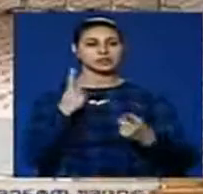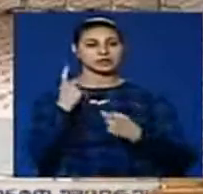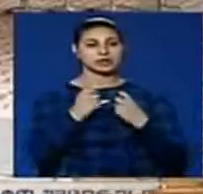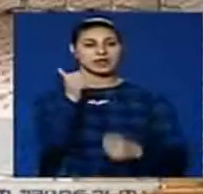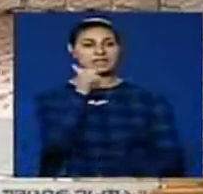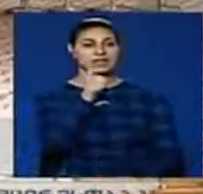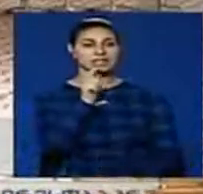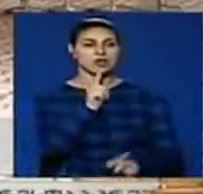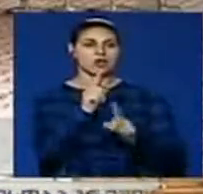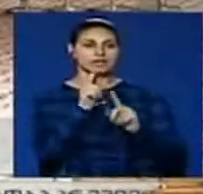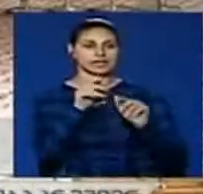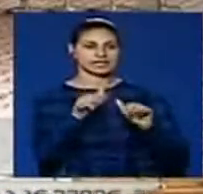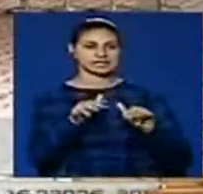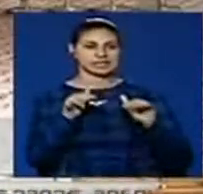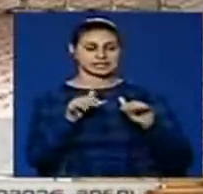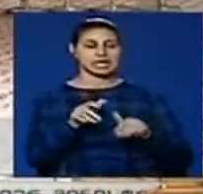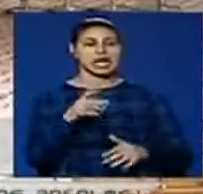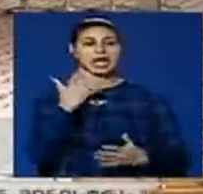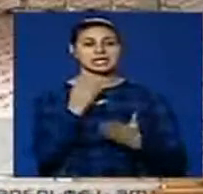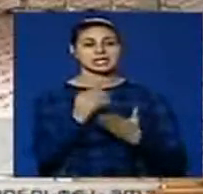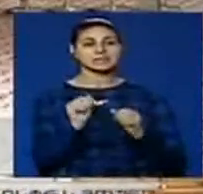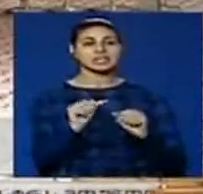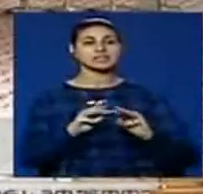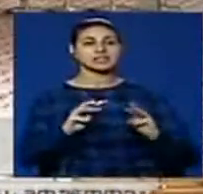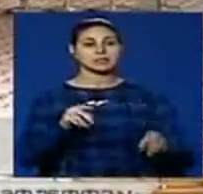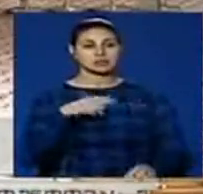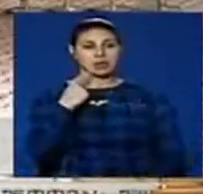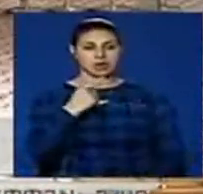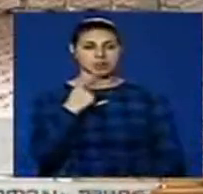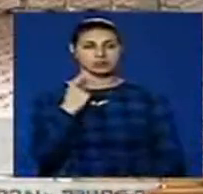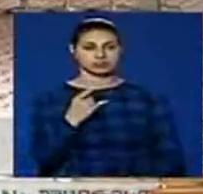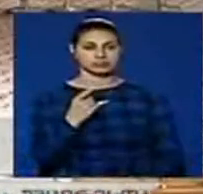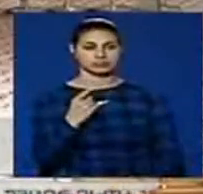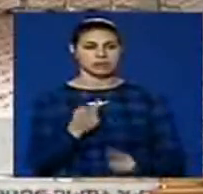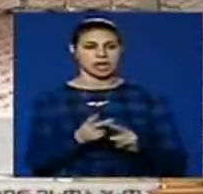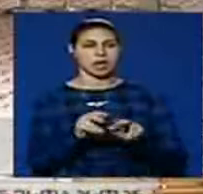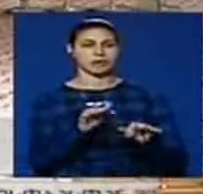ხვალინდელ კონფერენციაზე. როგორც თავდაცვის სამინისტროში განმარტავენ, სწორედ ამ